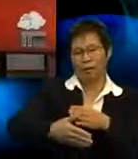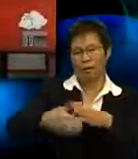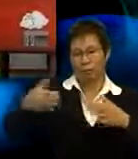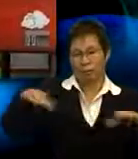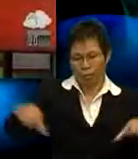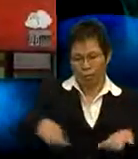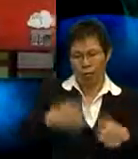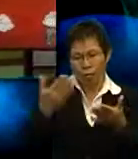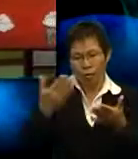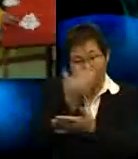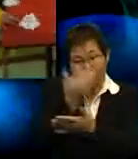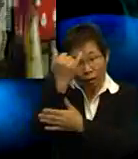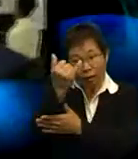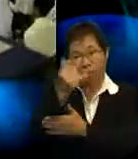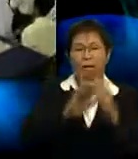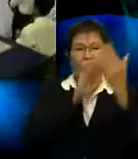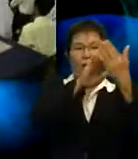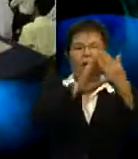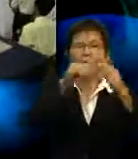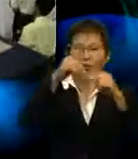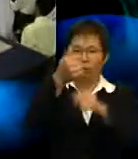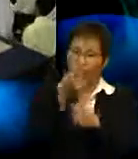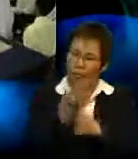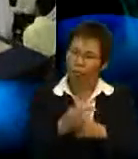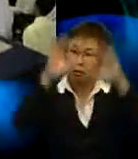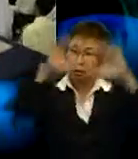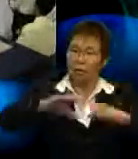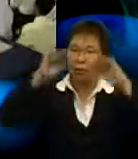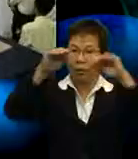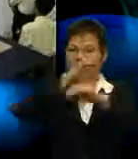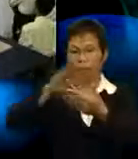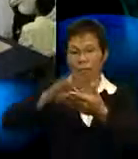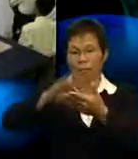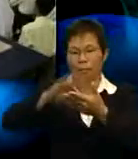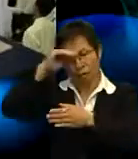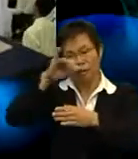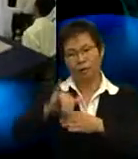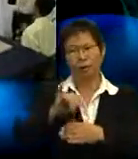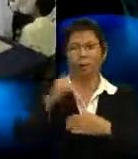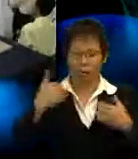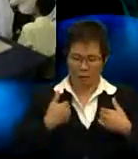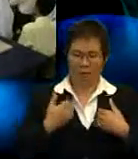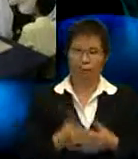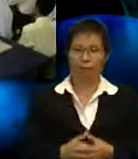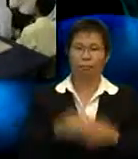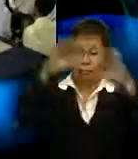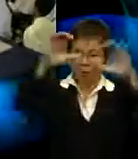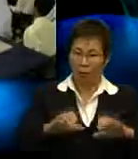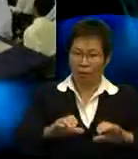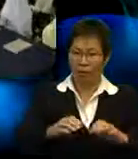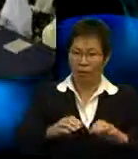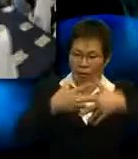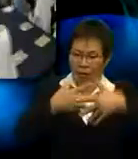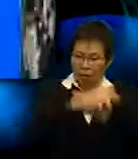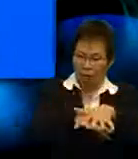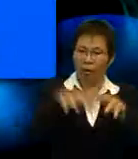inovasi terhadap beberapa kaedah pengajaran dan pembelajaran yang sedia ada. Kaedah yang menggabungkan